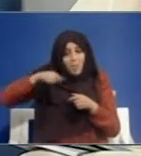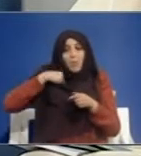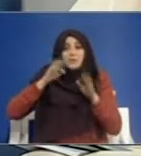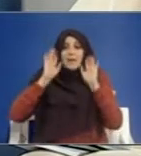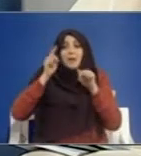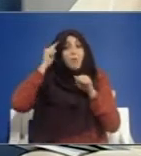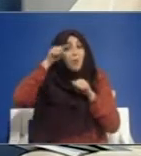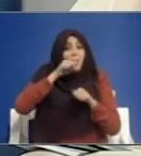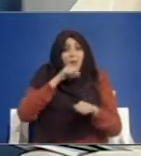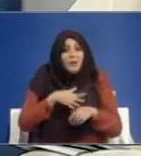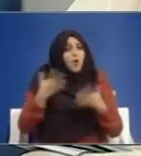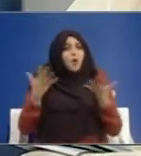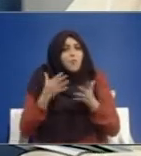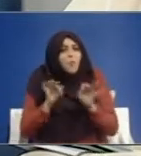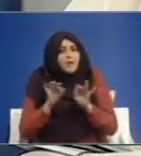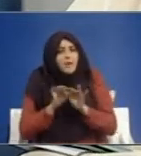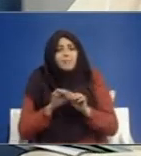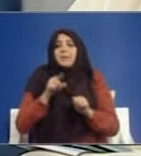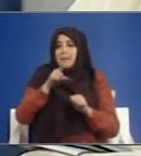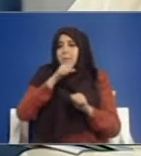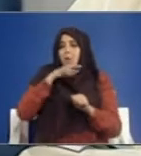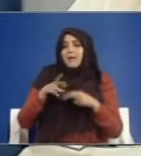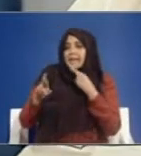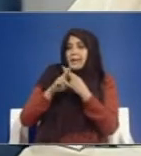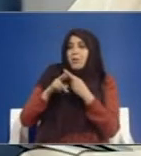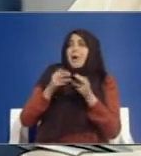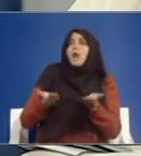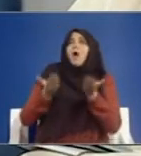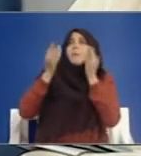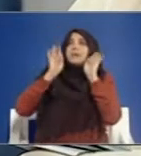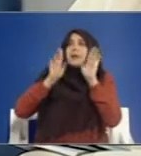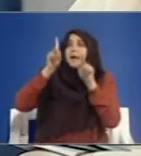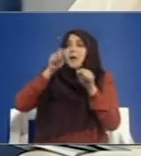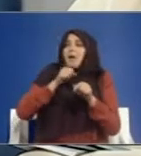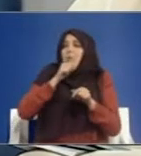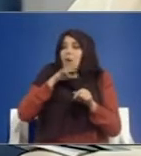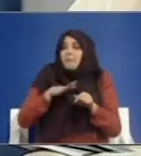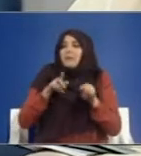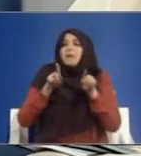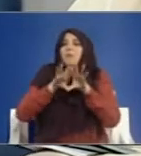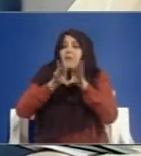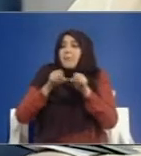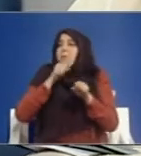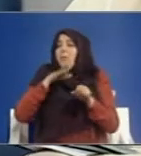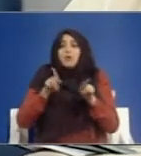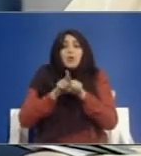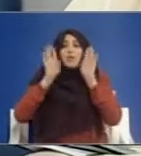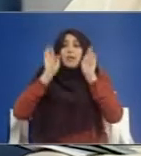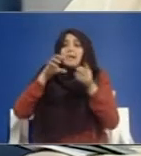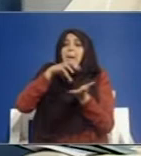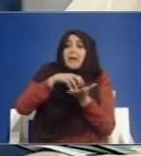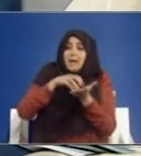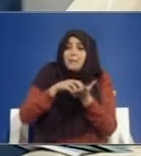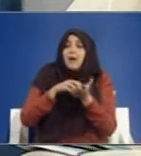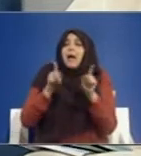فكيف نفعل هذا؟ قال قولوا اللهم صل على محمد وعلى آل محمد كما صليت على إبراهيم وعلى آل إبراهيم، صلاة